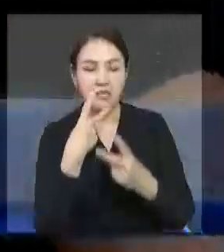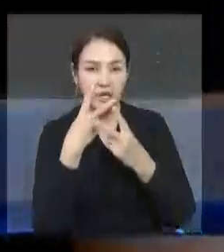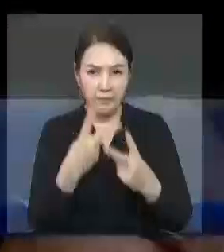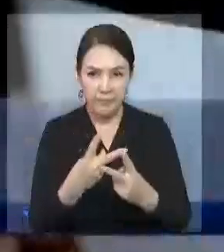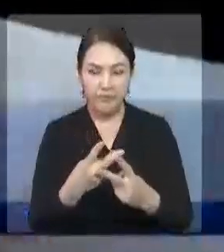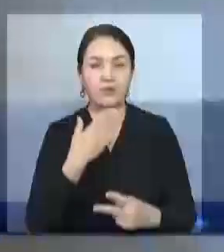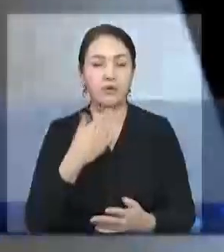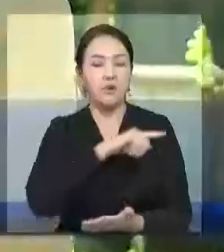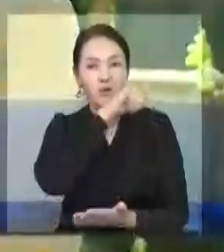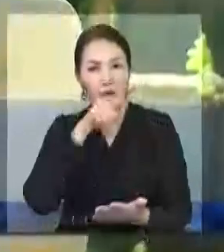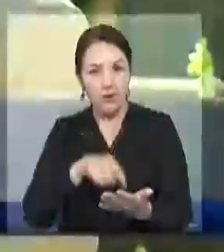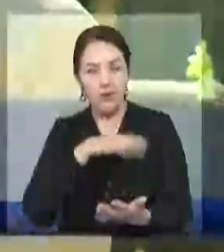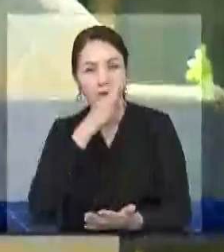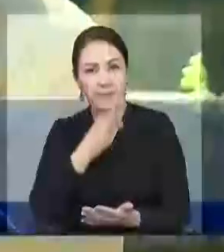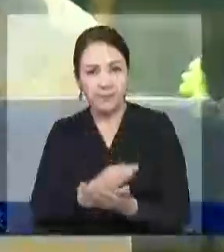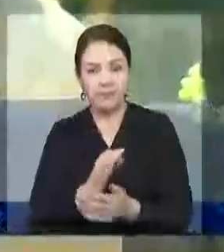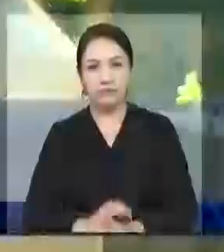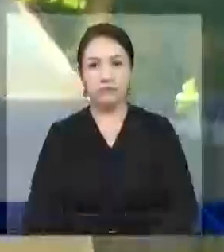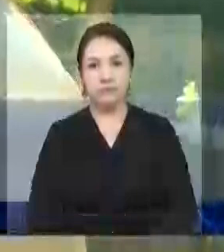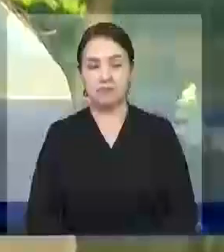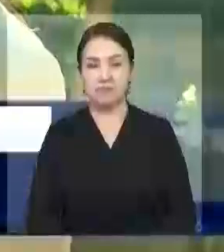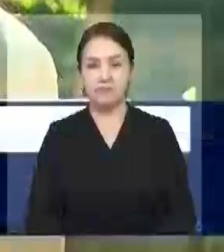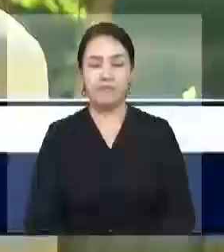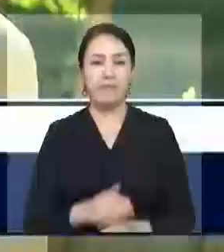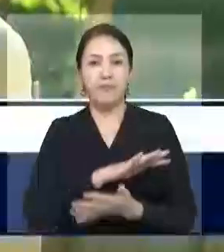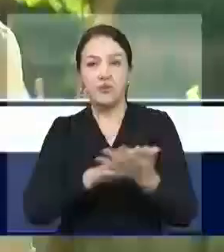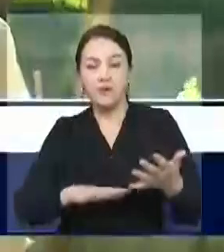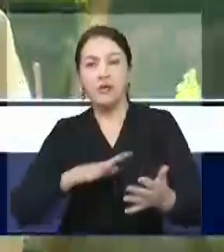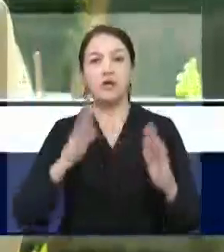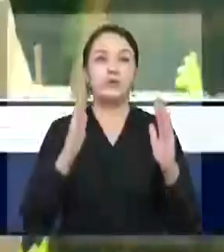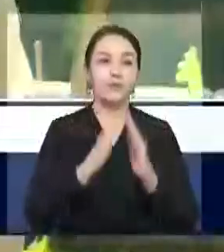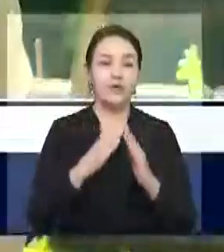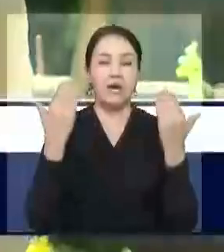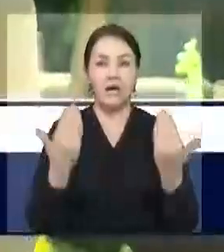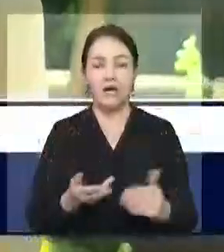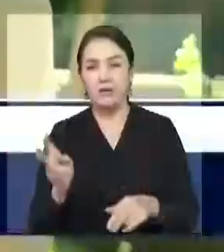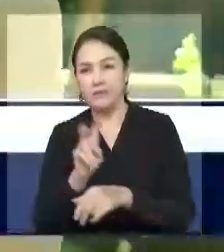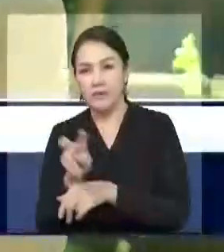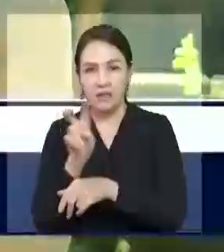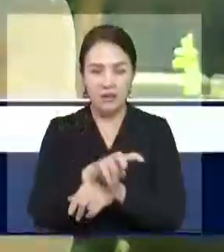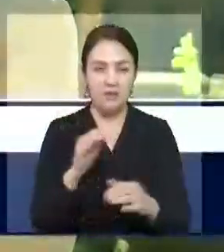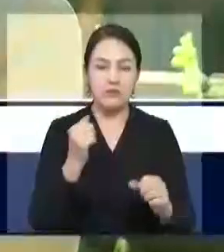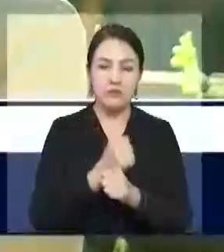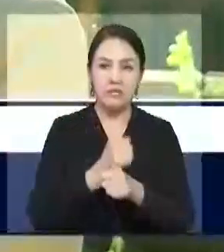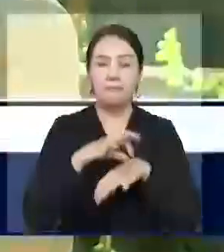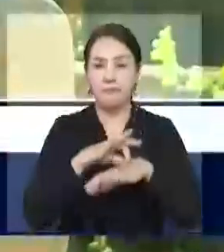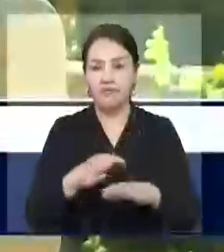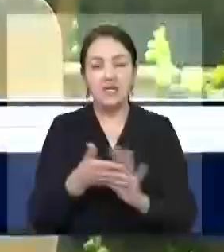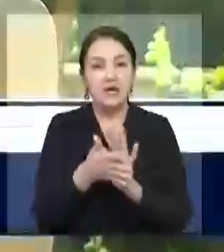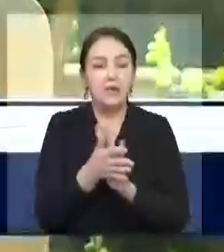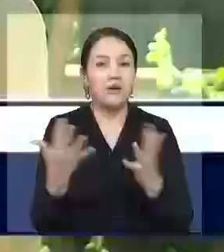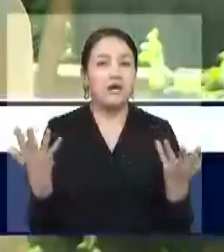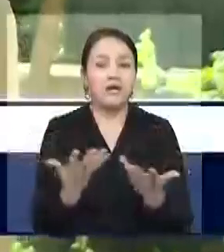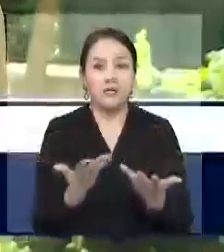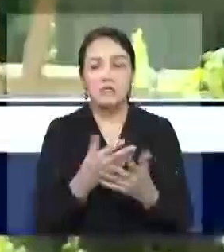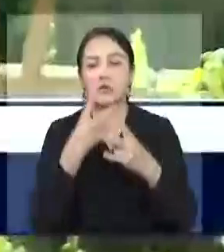көптің сұрағына жауап беруде. Согласно поступившим заявлениям, өтініш түскен үйлер бойынша қазір аралау жұмыстары жүріп жатыр. Шығынның қаншалықты көлемде